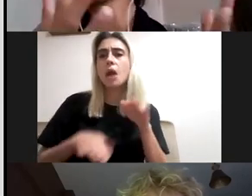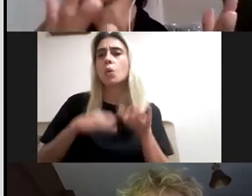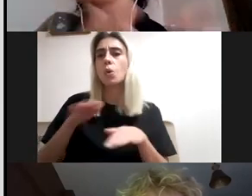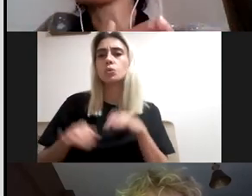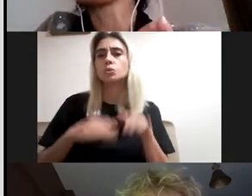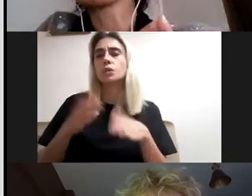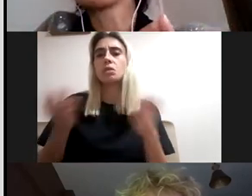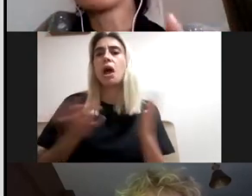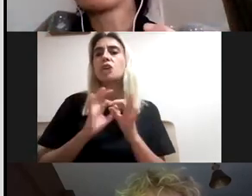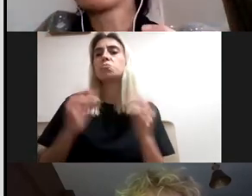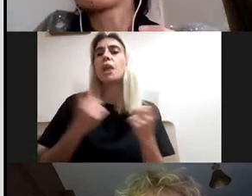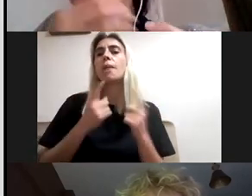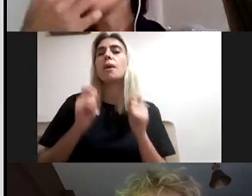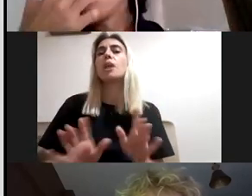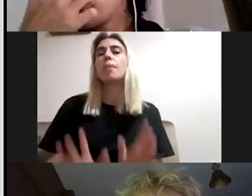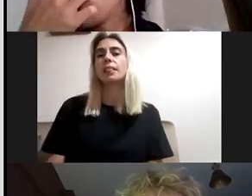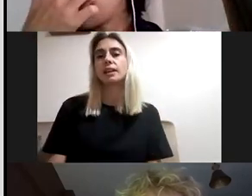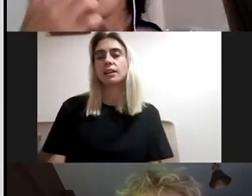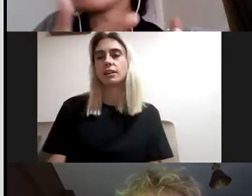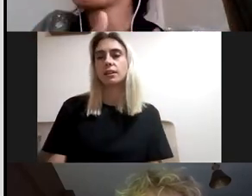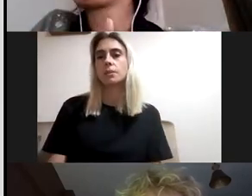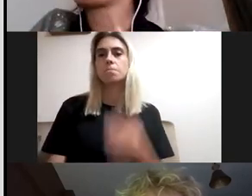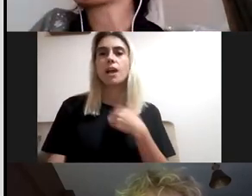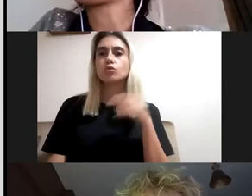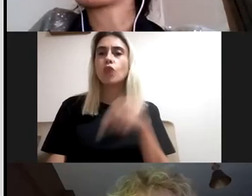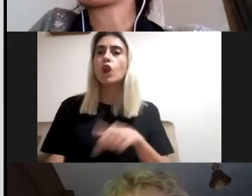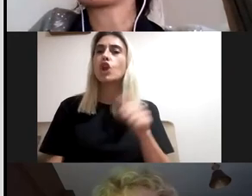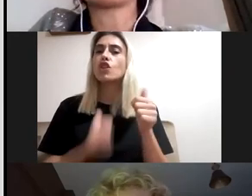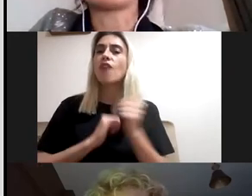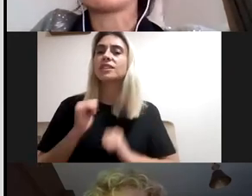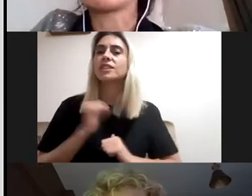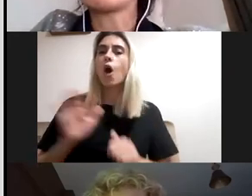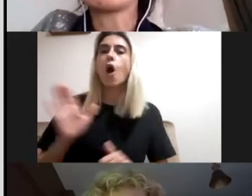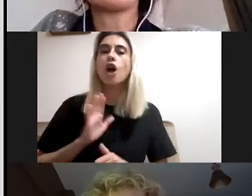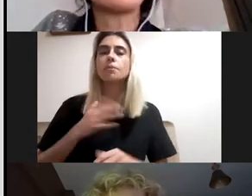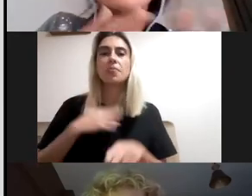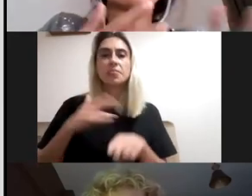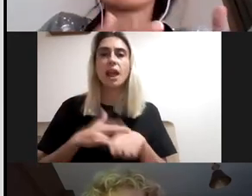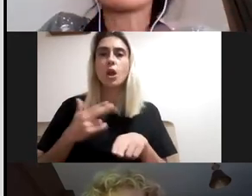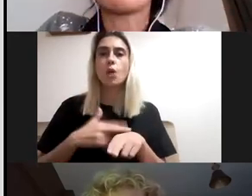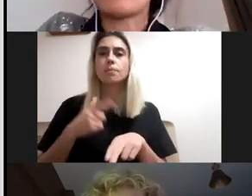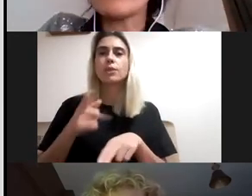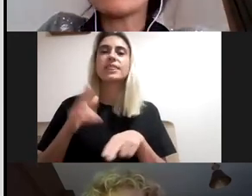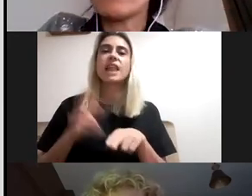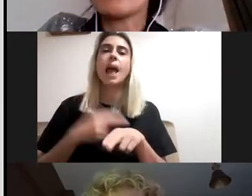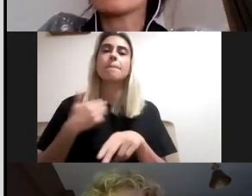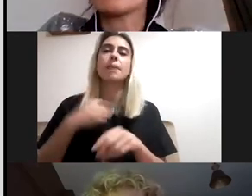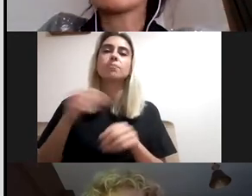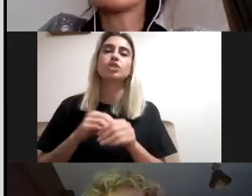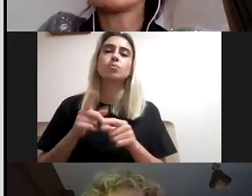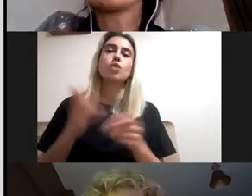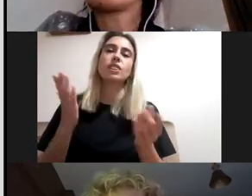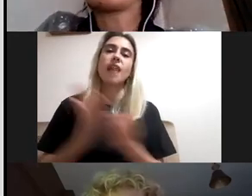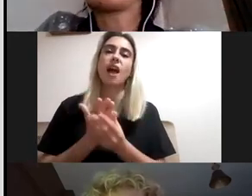hiçbir şeye başlamadık. Ben şu an üniversitede bunu üniversite öğrencilerimle deniyorum. Bu bir deney benim için bu ders